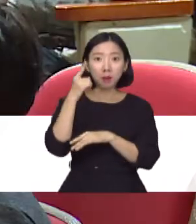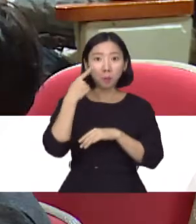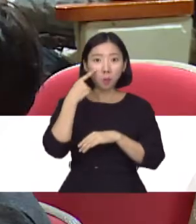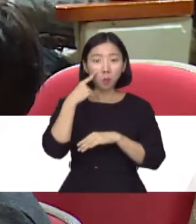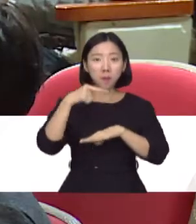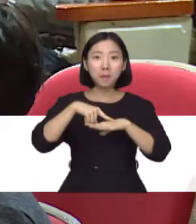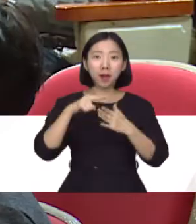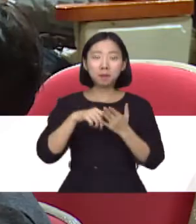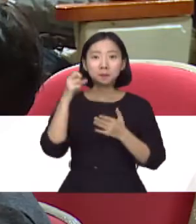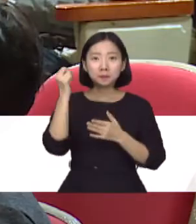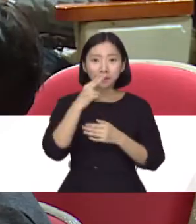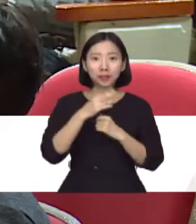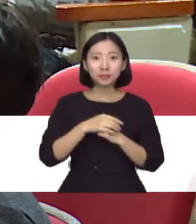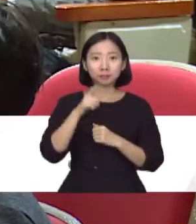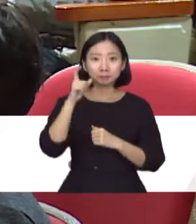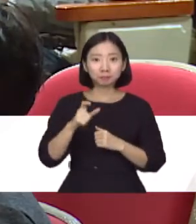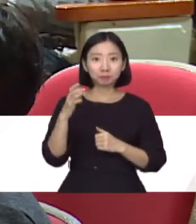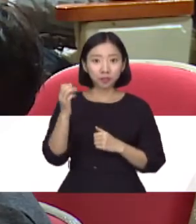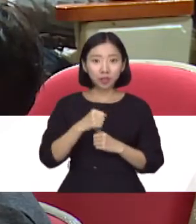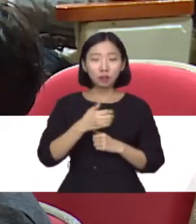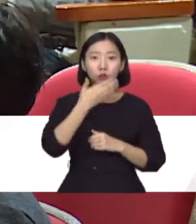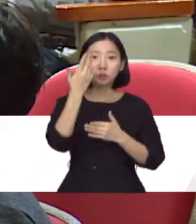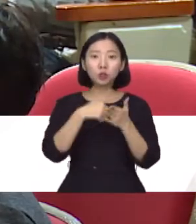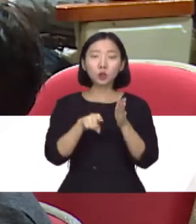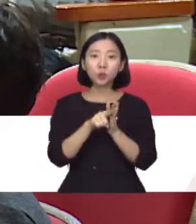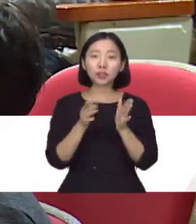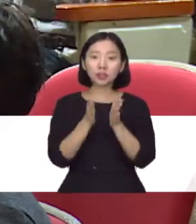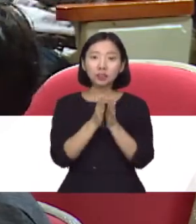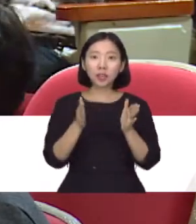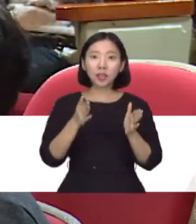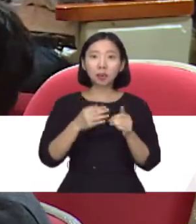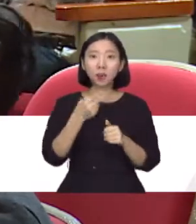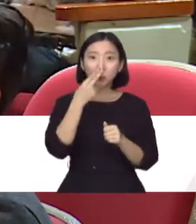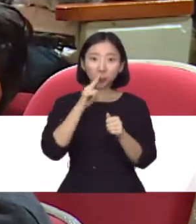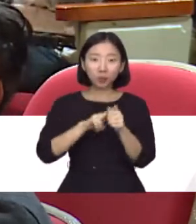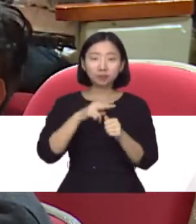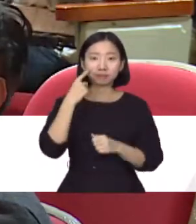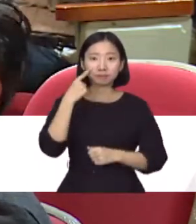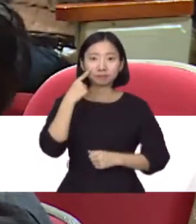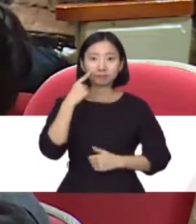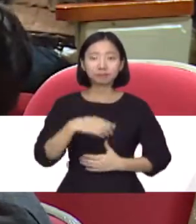강연을 통해 마음을 다잡고 꿈을 위해 무언가를 시작해볼 용기를 얻습니다.